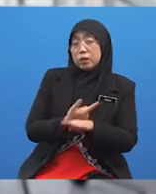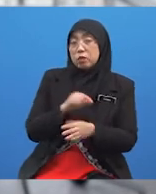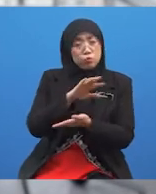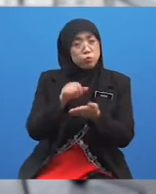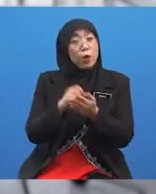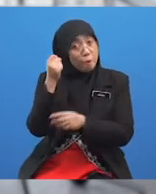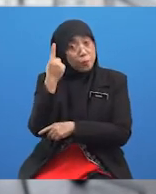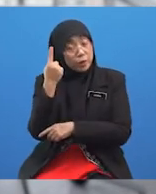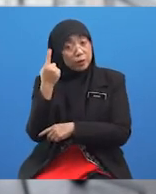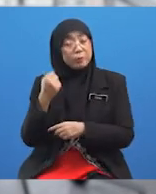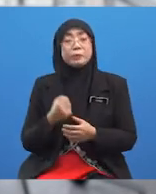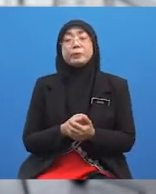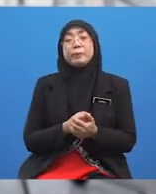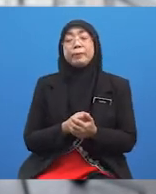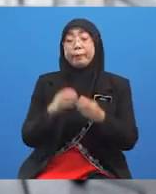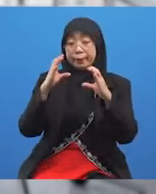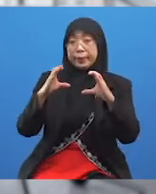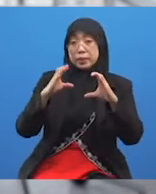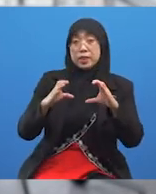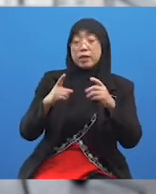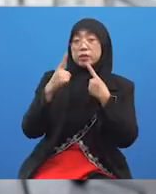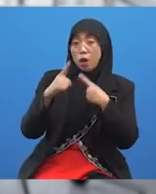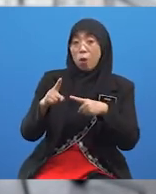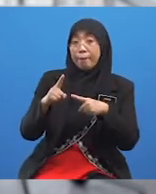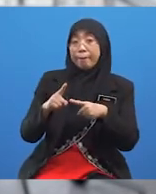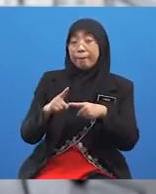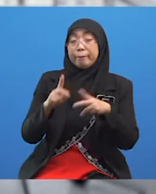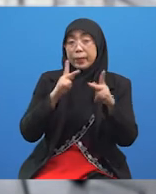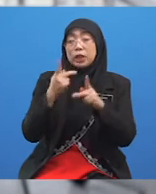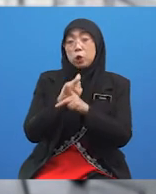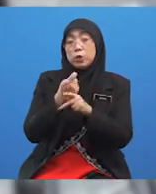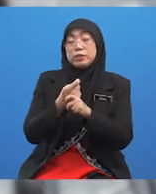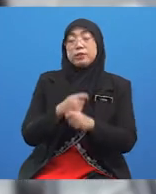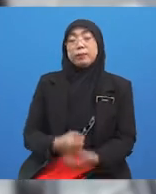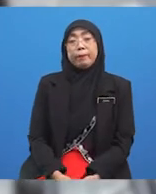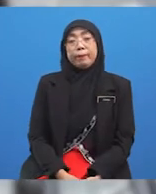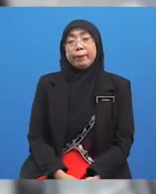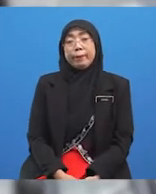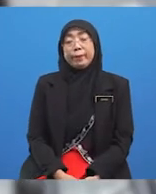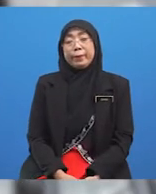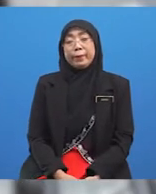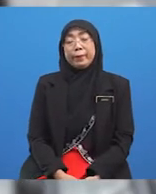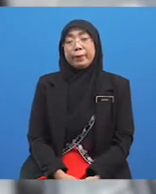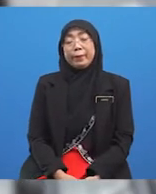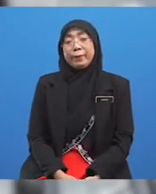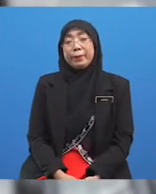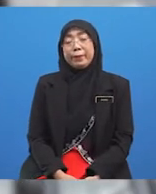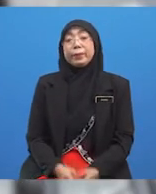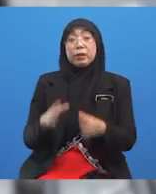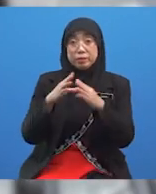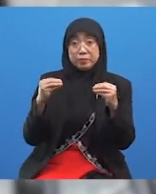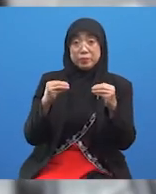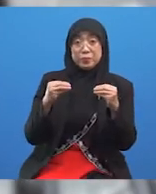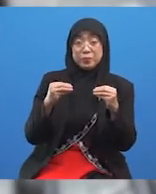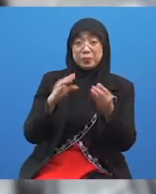dengan jelas teknik menjawab soalan dengan menggunakan kata tugas yang diberi. Setakat ini sahaja